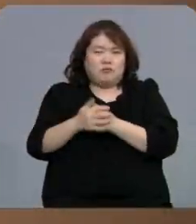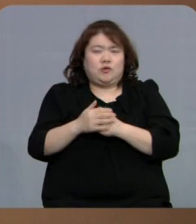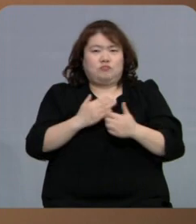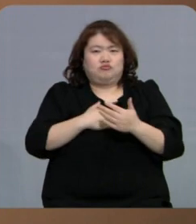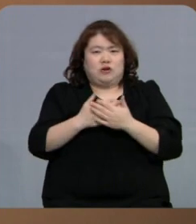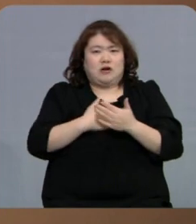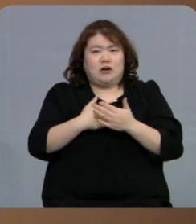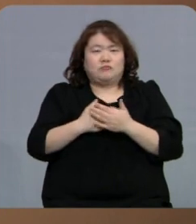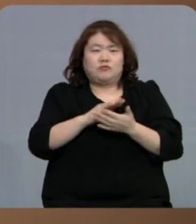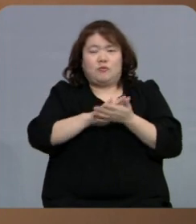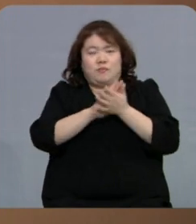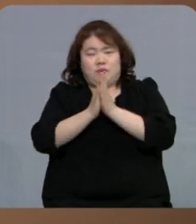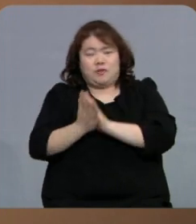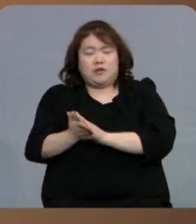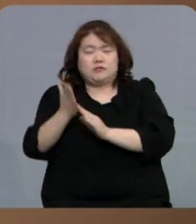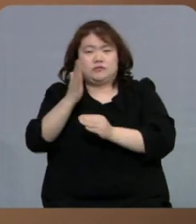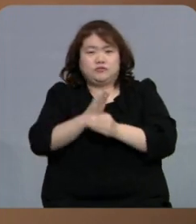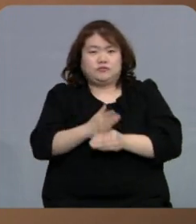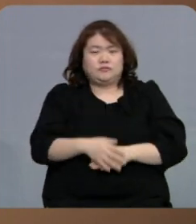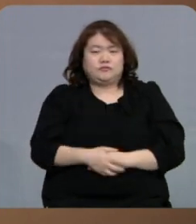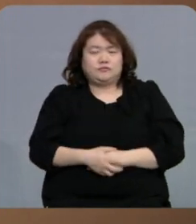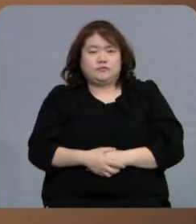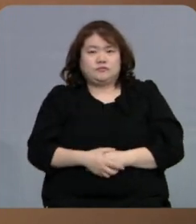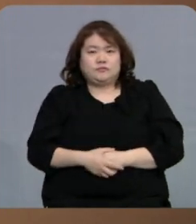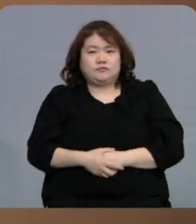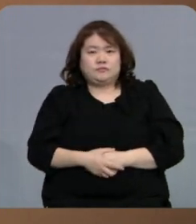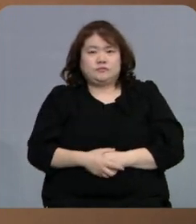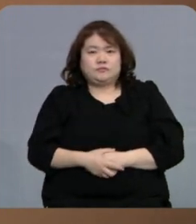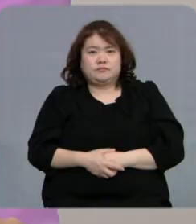있습니다. KBS 뉴스 조경모입니다.